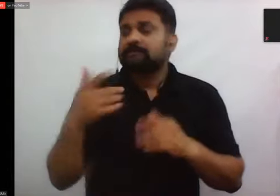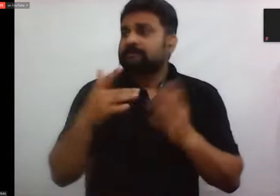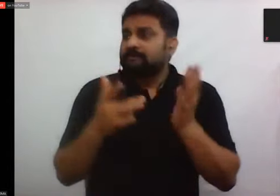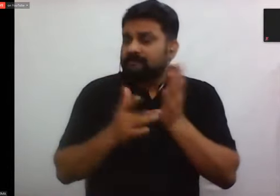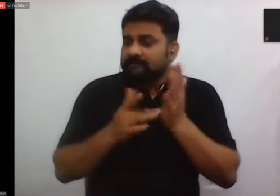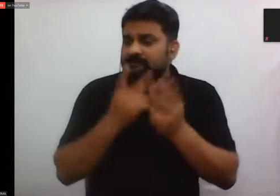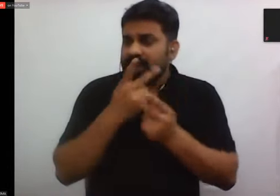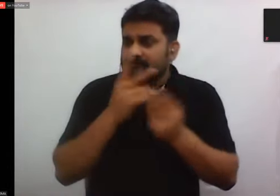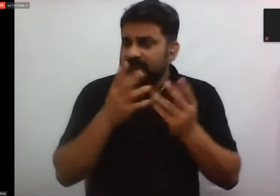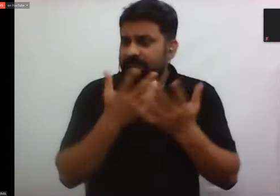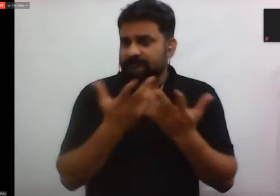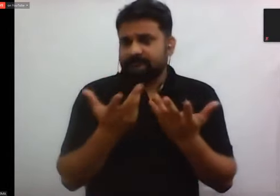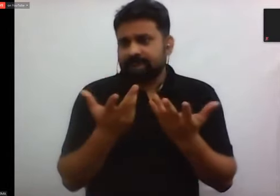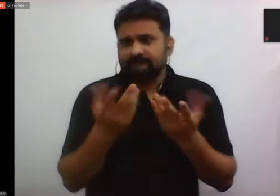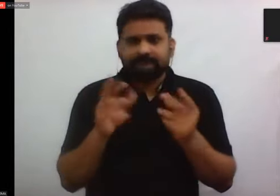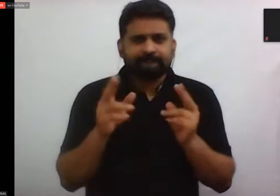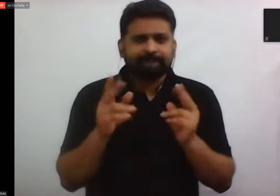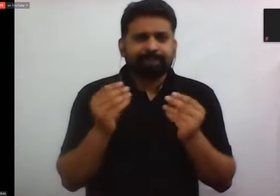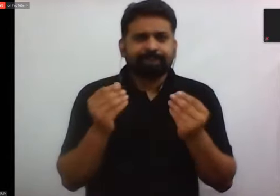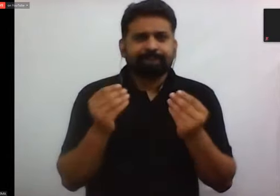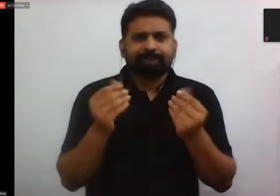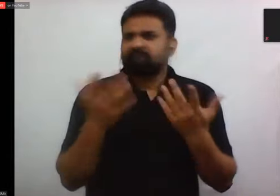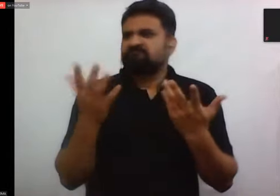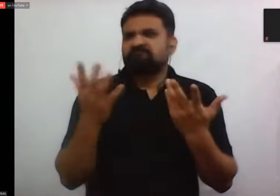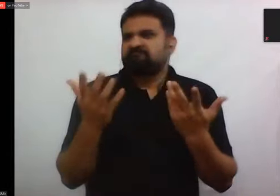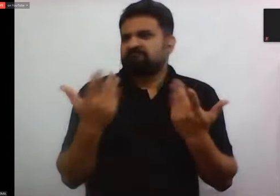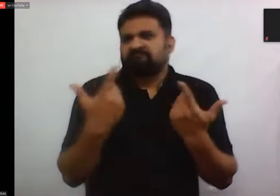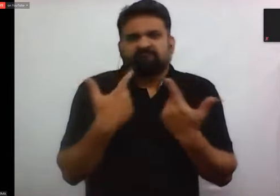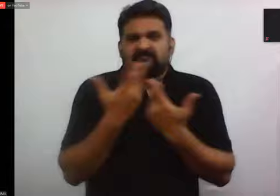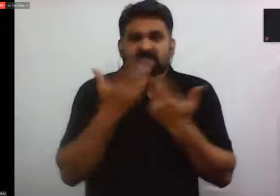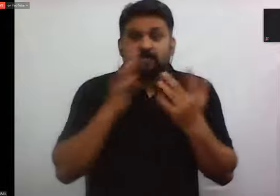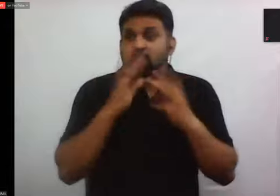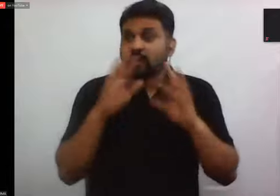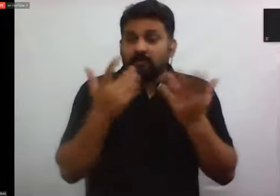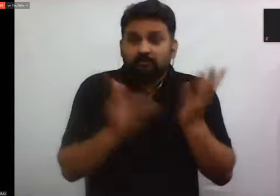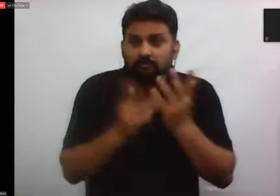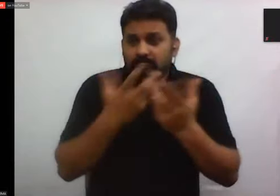Devices... मतलब नो नो, देर आर नो डिवाइसेस।